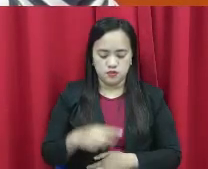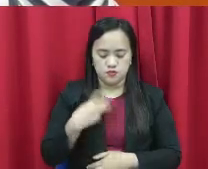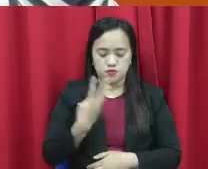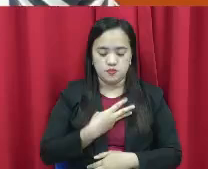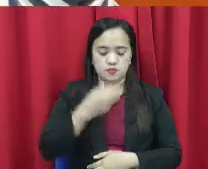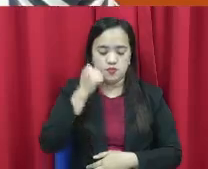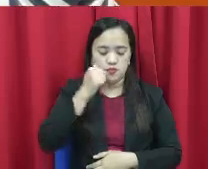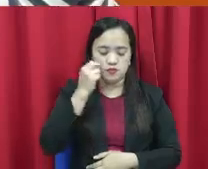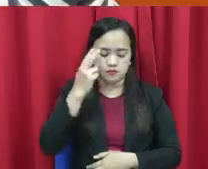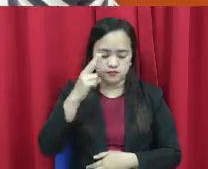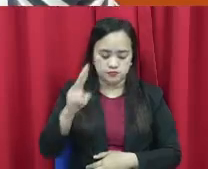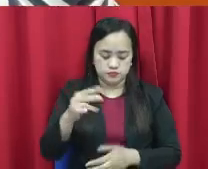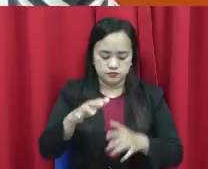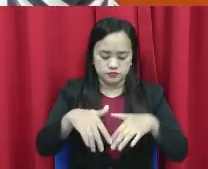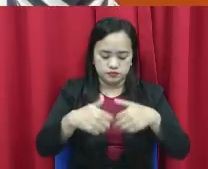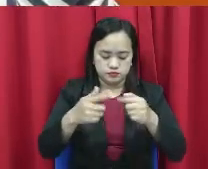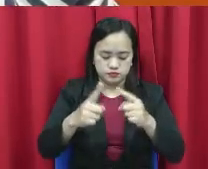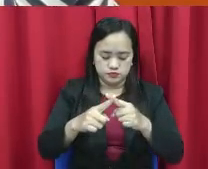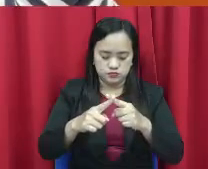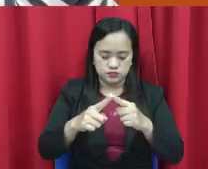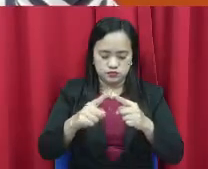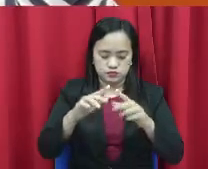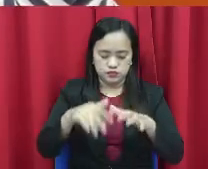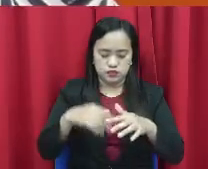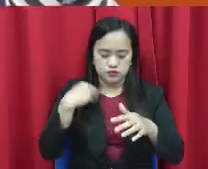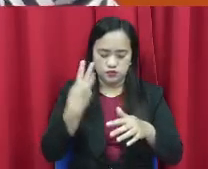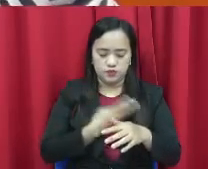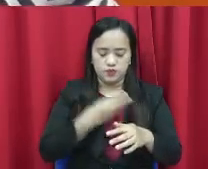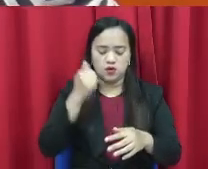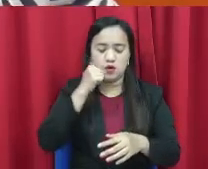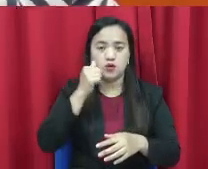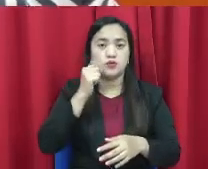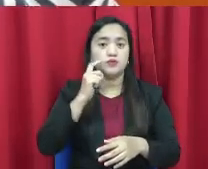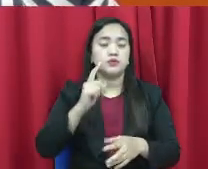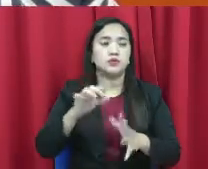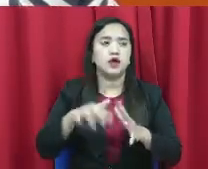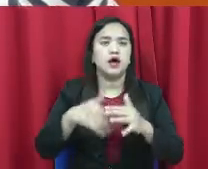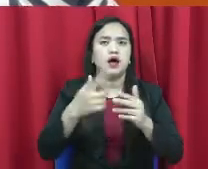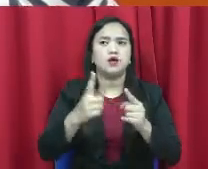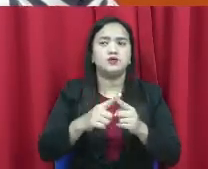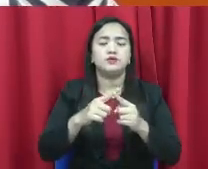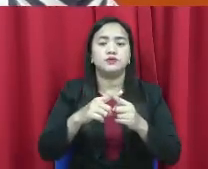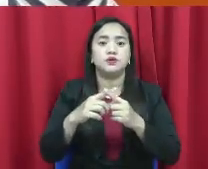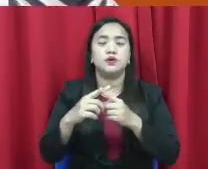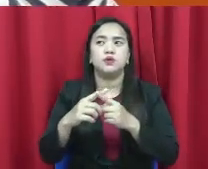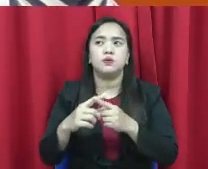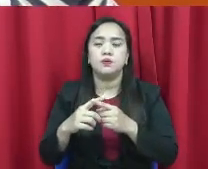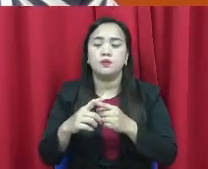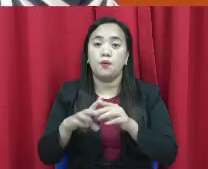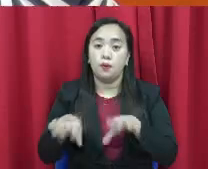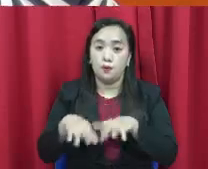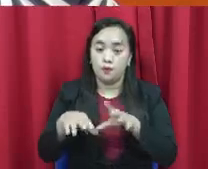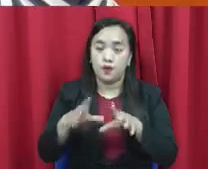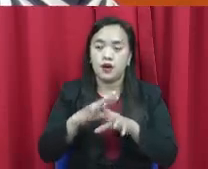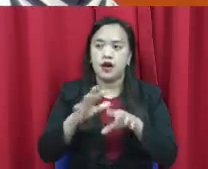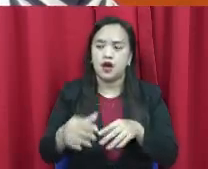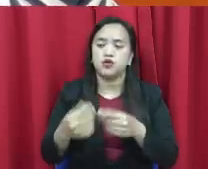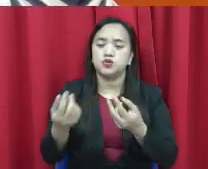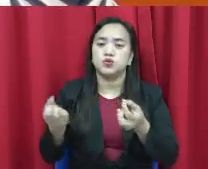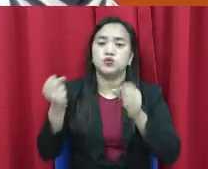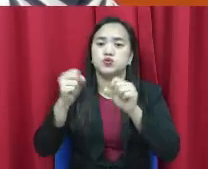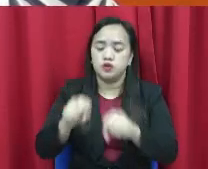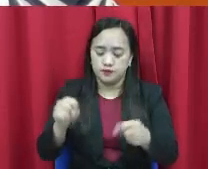Families na hindi nakakakilala sa Panginoon kung paano makipagbangayan kung paano kumbaga normal na eh kumbaga pag nanay